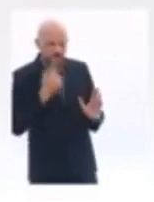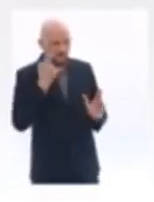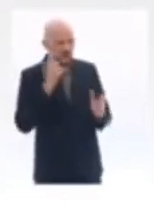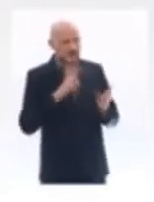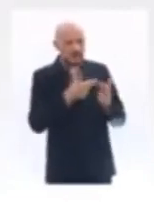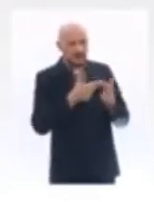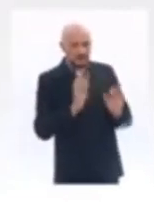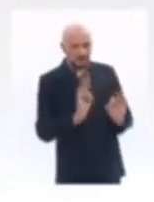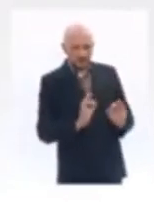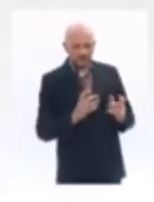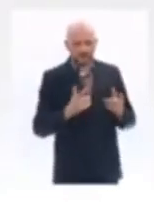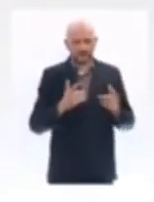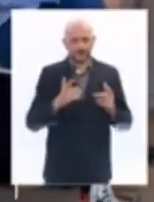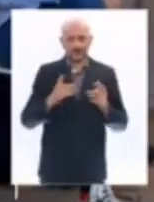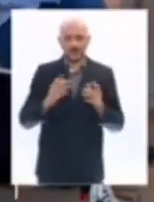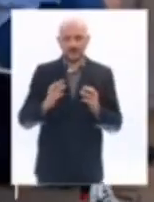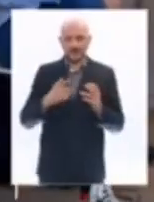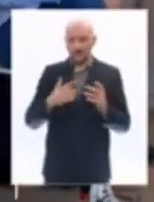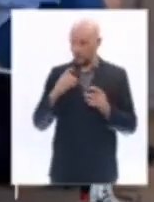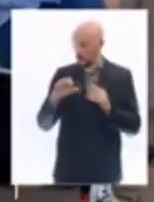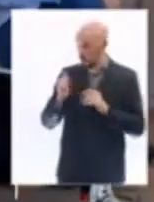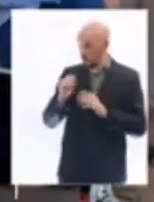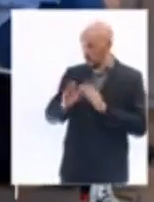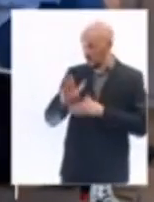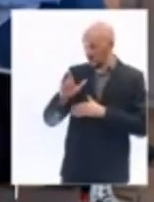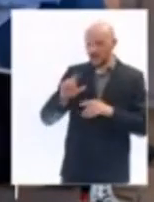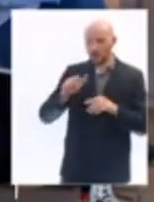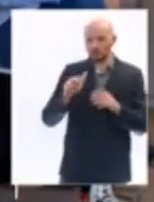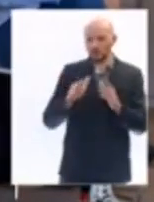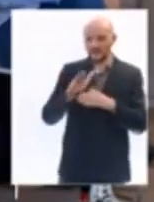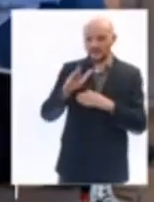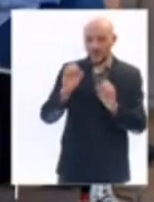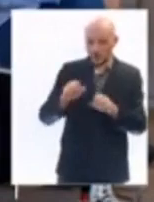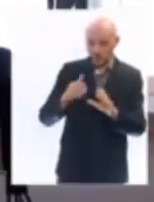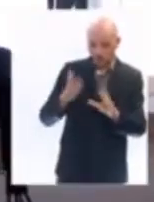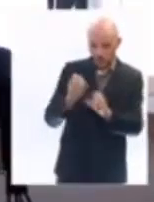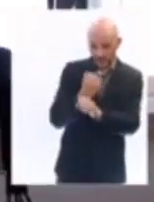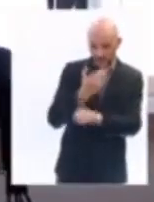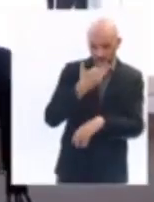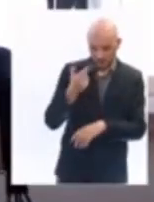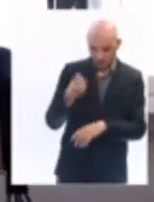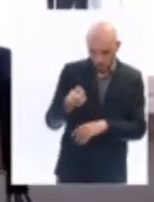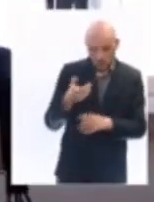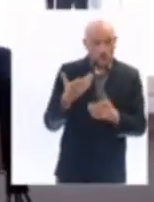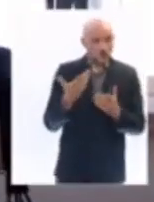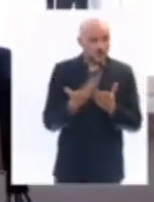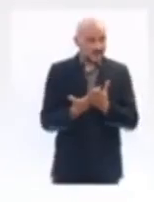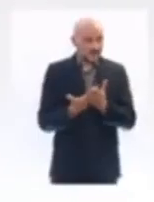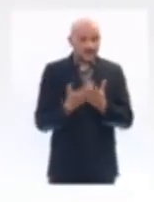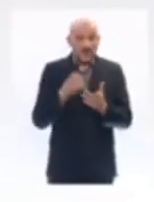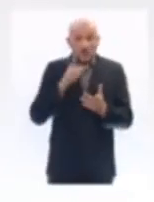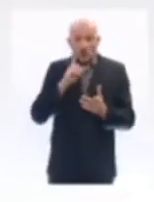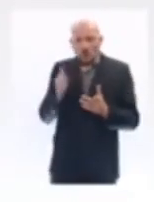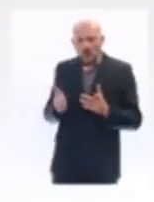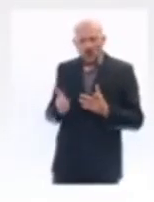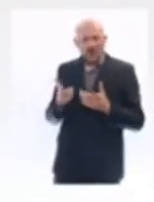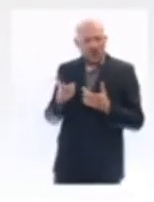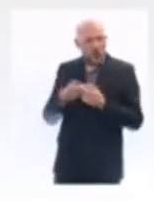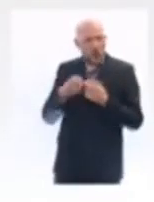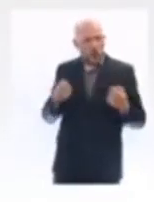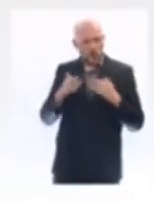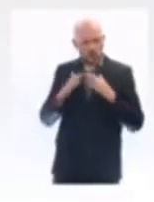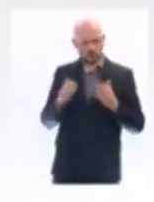publics pour freiner ce virus. Donc, on verra si ça suffit ou non. Ce qui est sûr, c'est que plus on respecte le confinement et plus on se